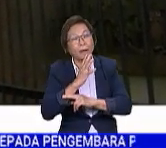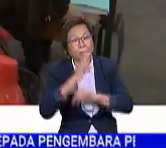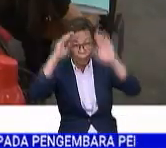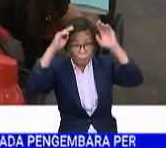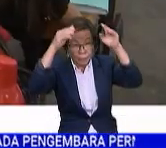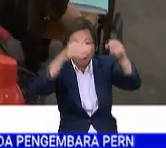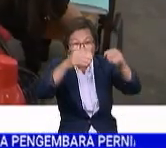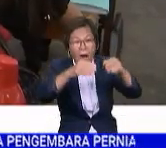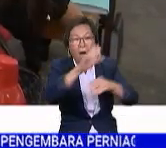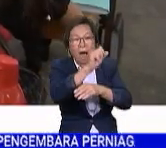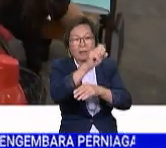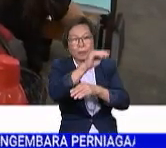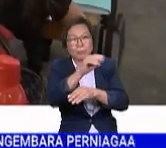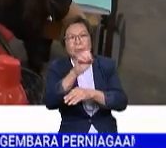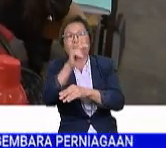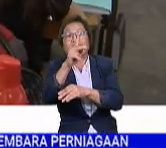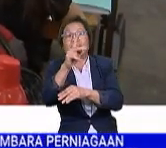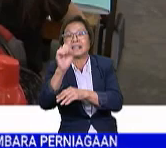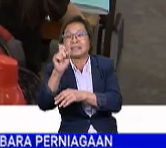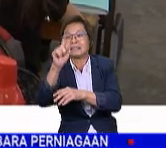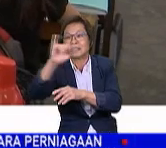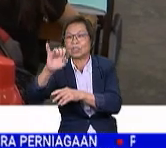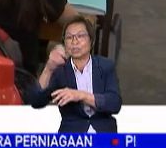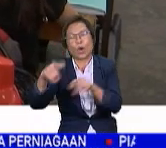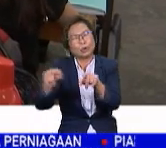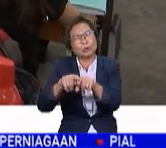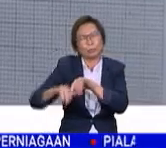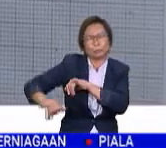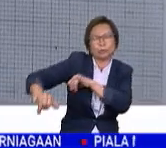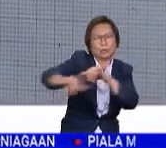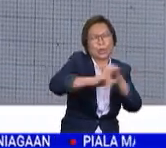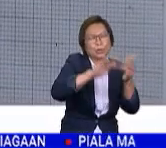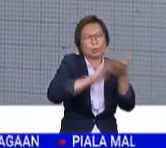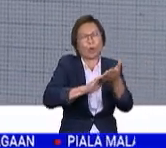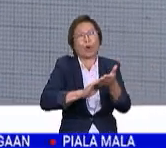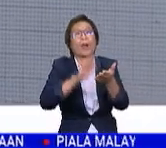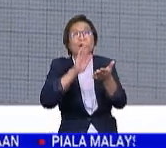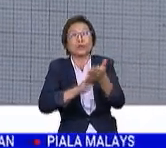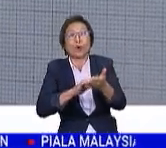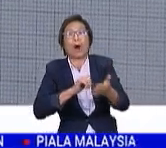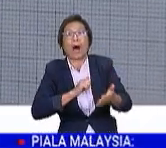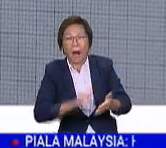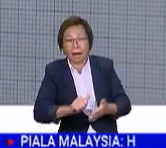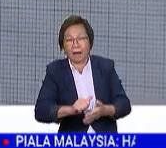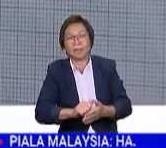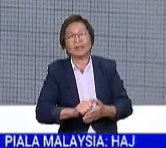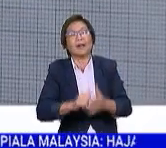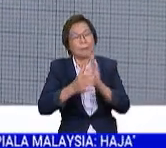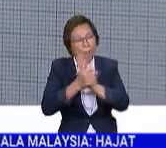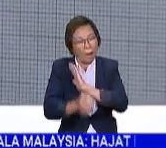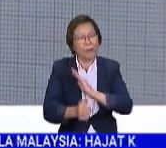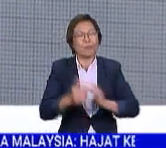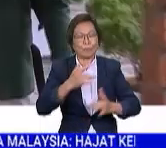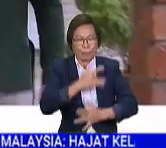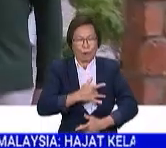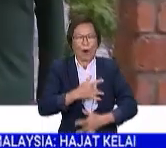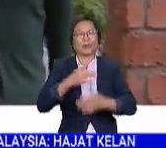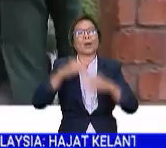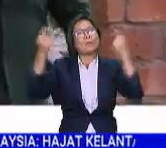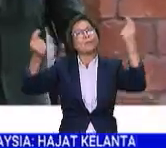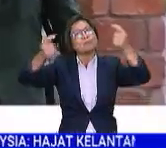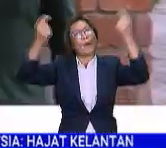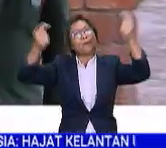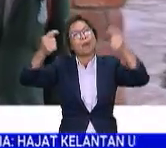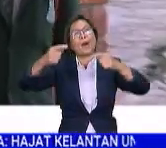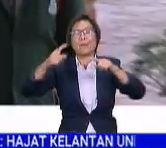menekankan smks njols seperti sekolah mau balik lain distrowatch yang mencerminkan keupayaan untuk menghargai dan meraih kan perbedaan